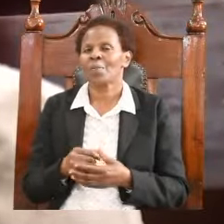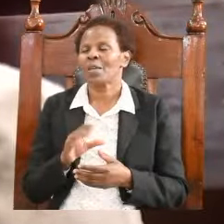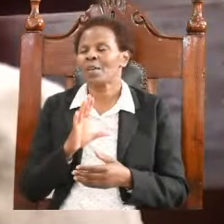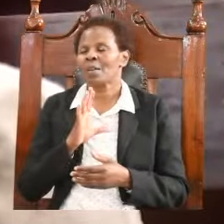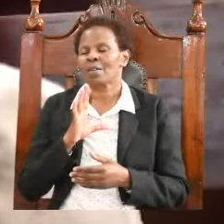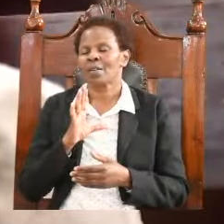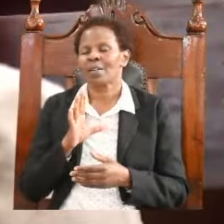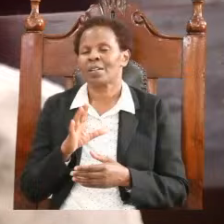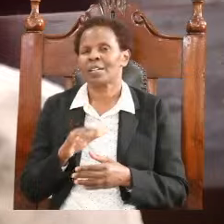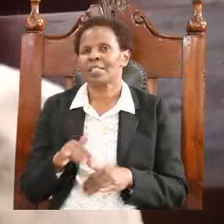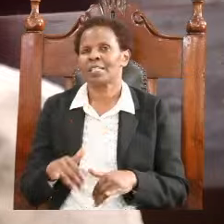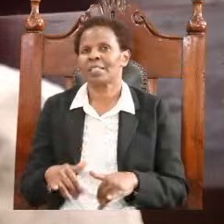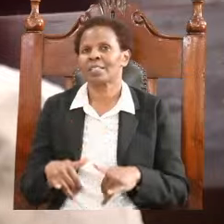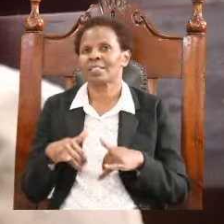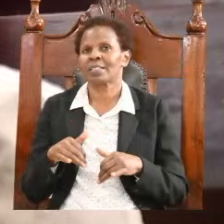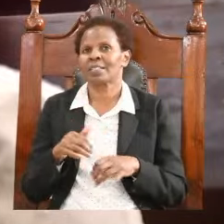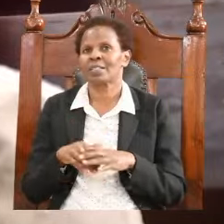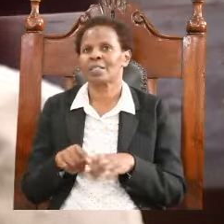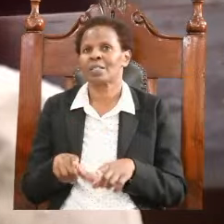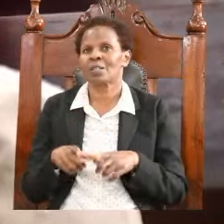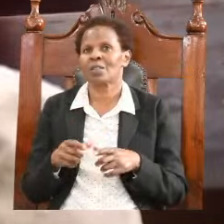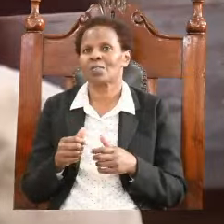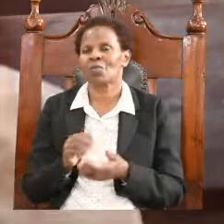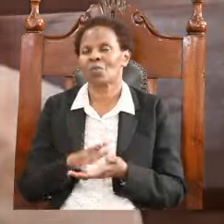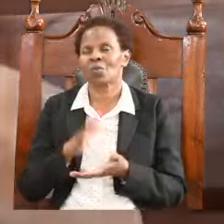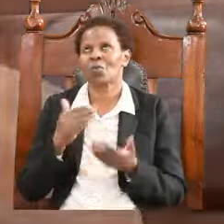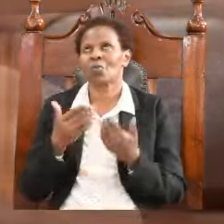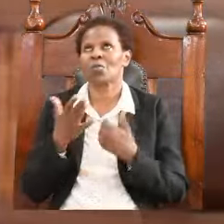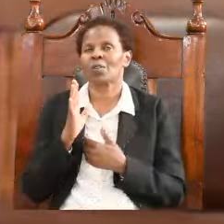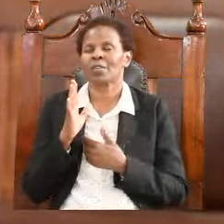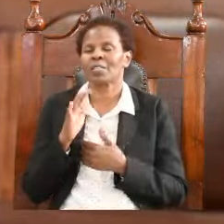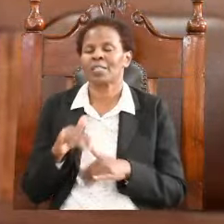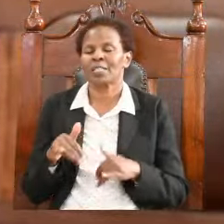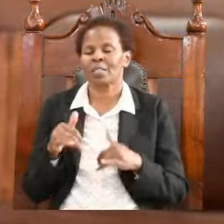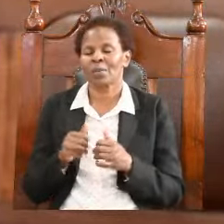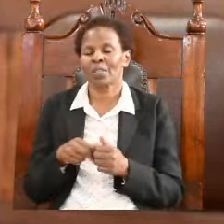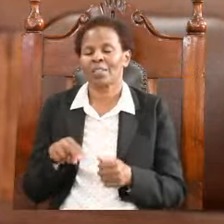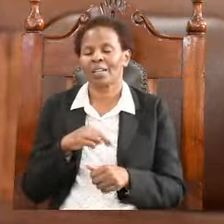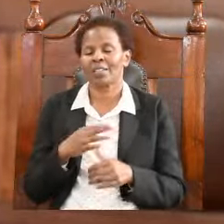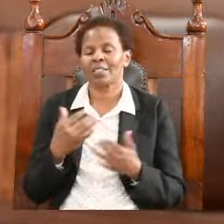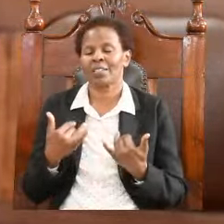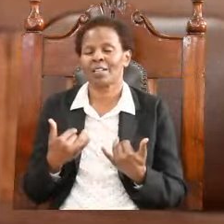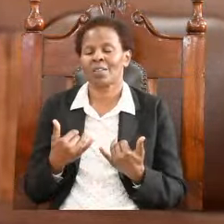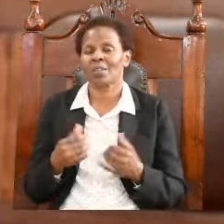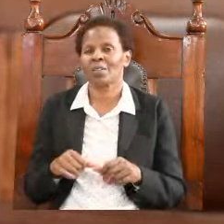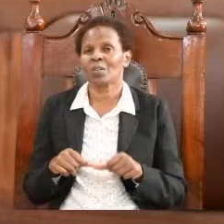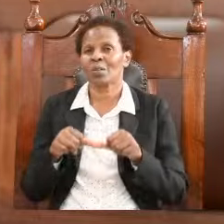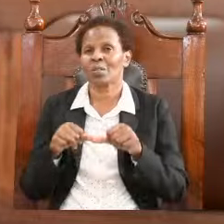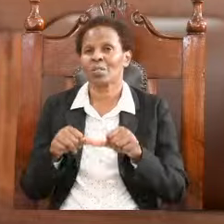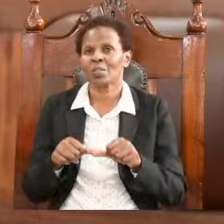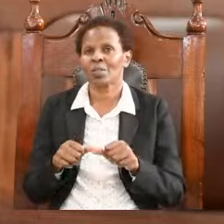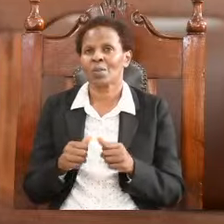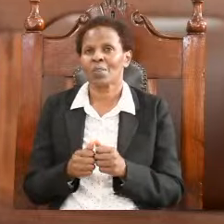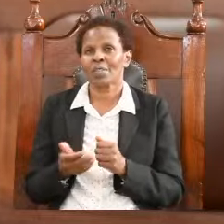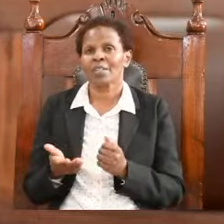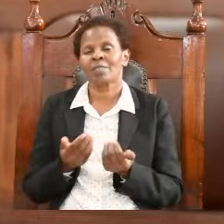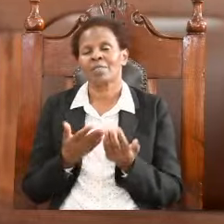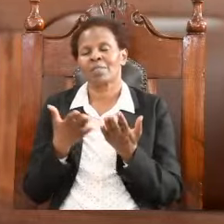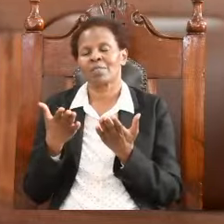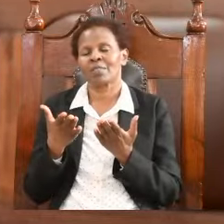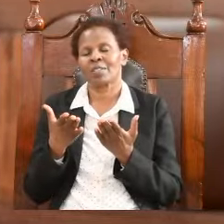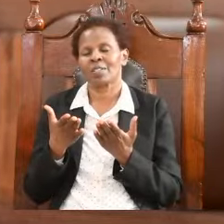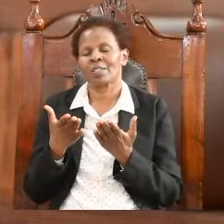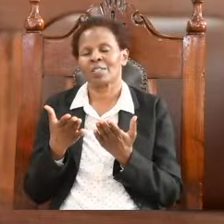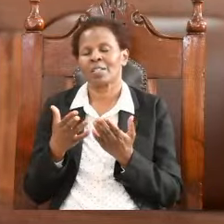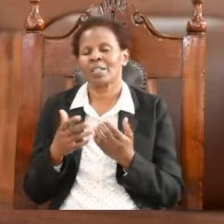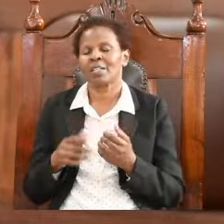tuhote guikara muturire ungigukenia na kugocithie karania na ithwe riu ona tugithi na mbere na githomo gikihari agitigarite